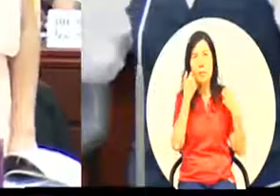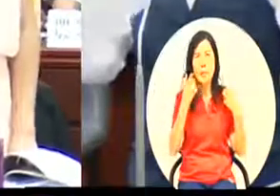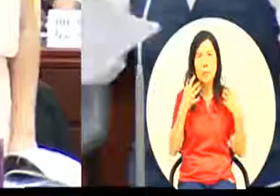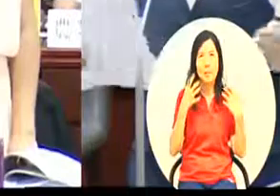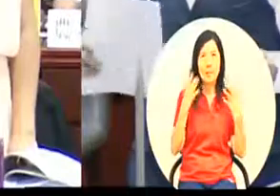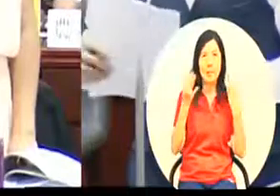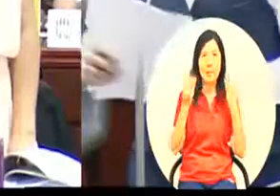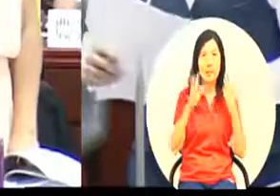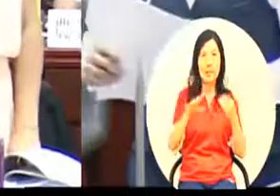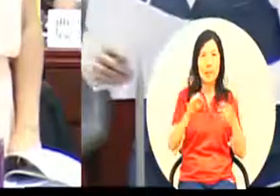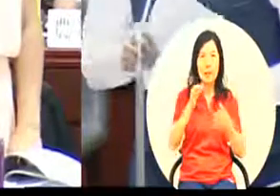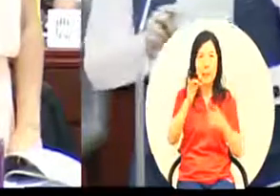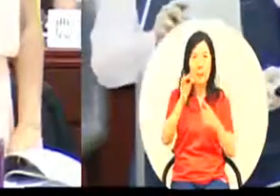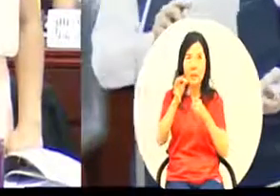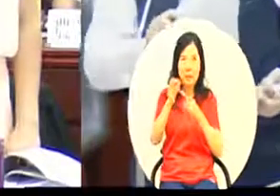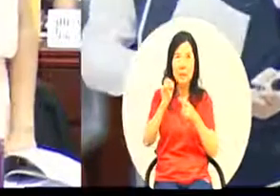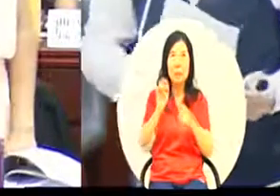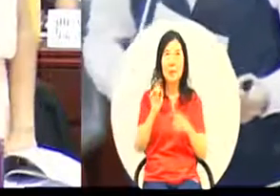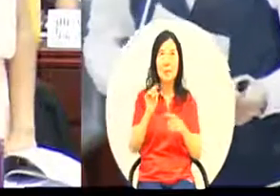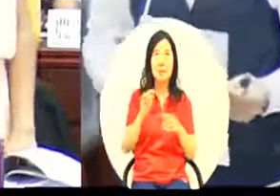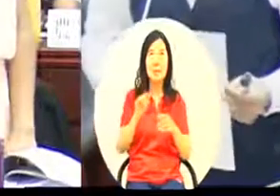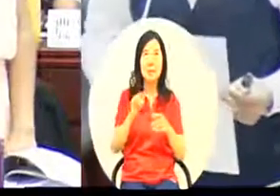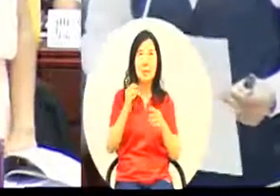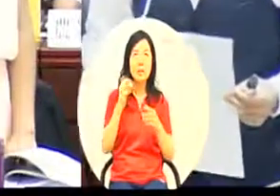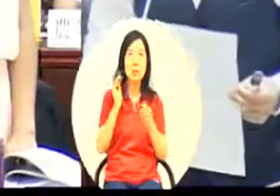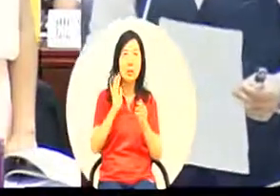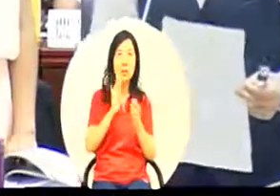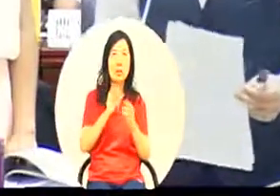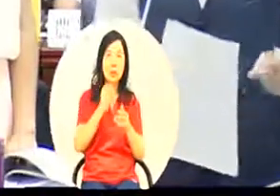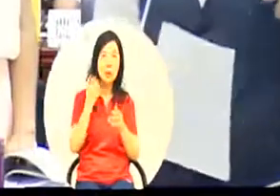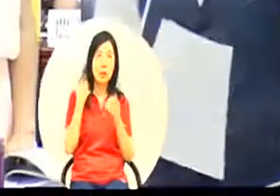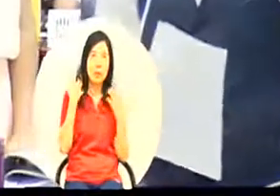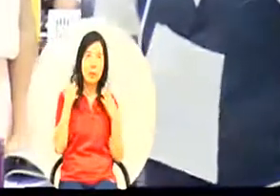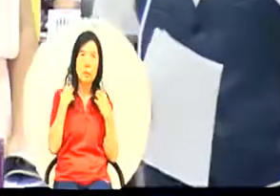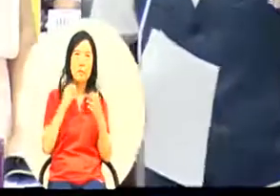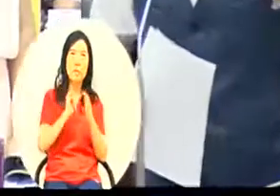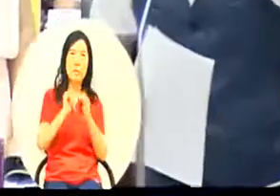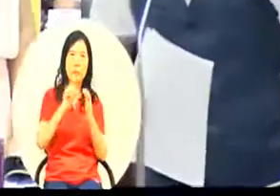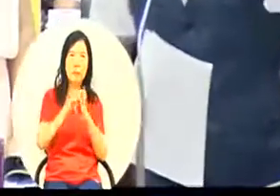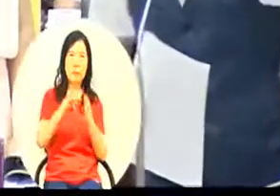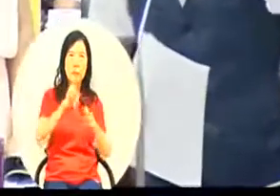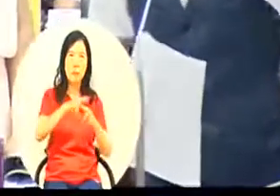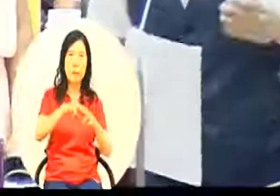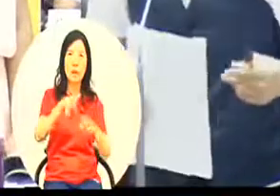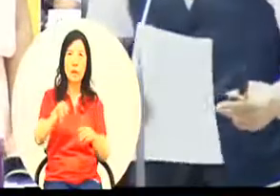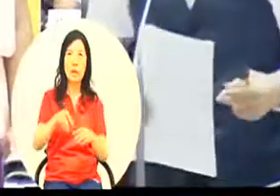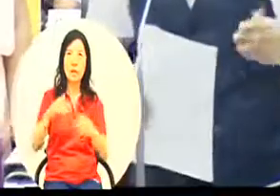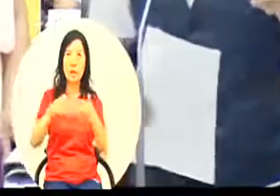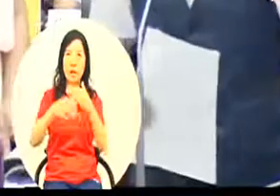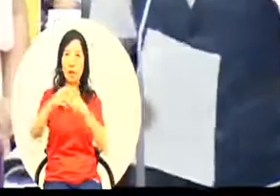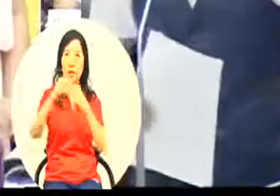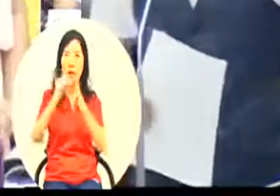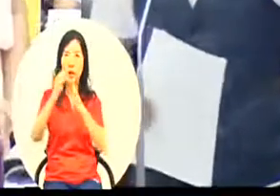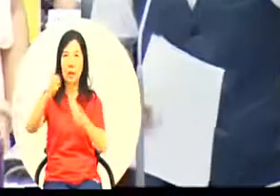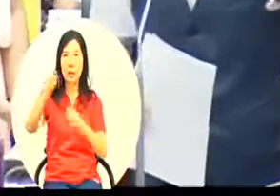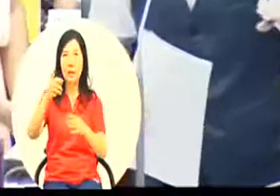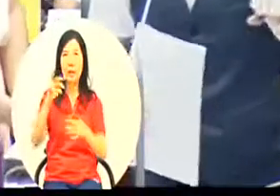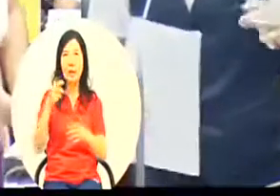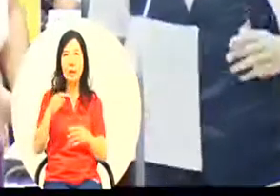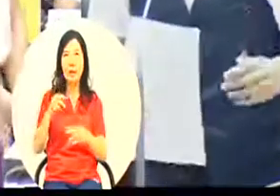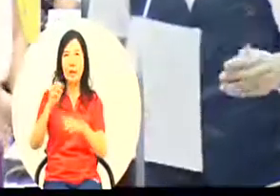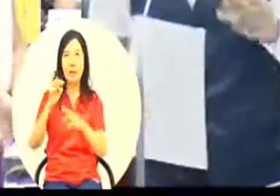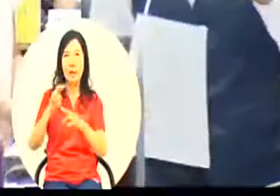是经费方面 是社会局的哈。那好吧，局长您请坐。那请交通局长，局长您先请